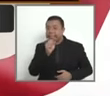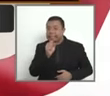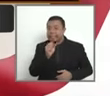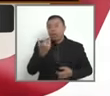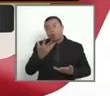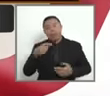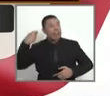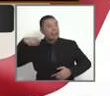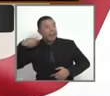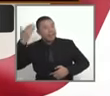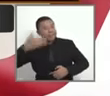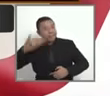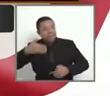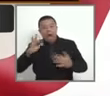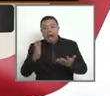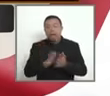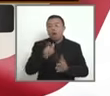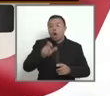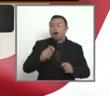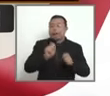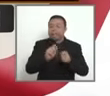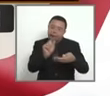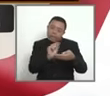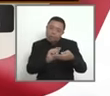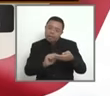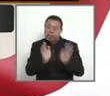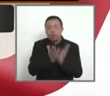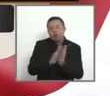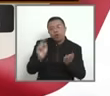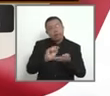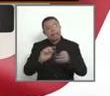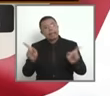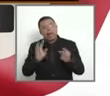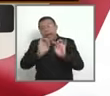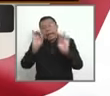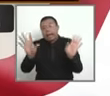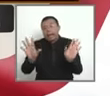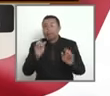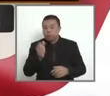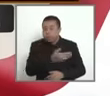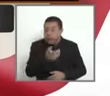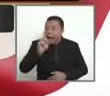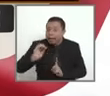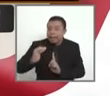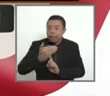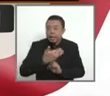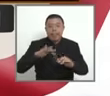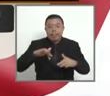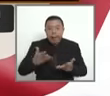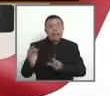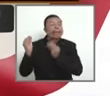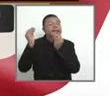mengarah atau setidaknya ditujukan kepada 02 yang di belakangnya ada Presiden Jokowi bagaimana Bang pertama saya